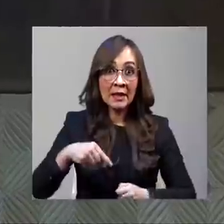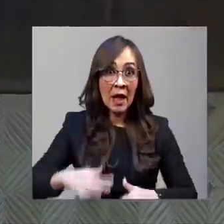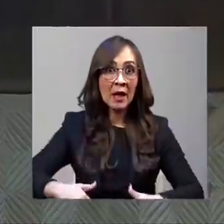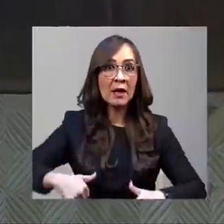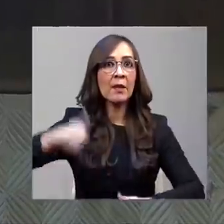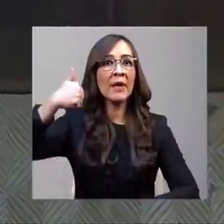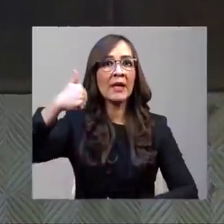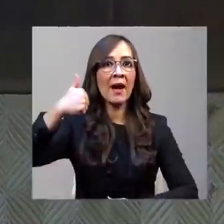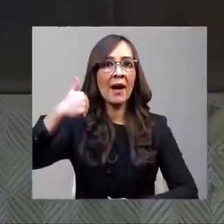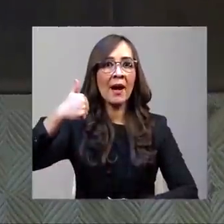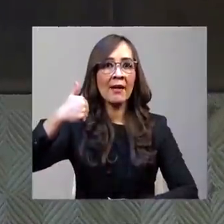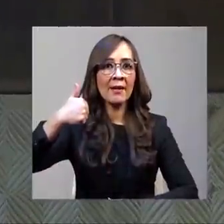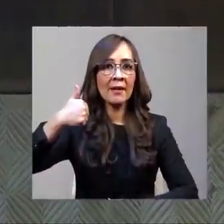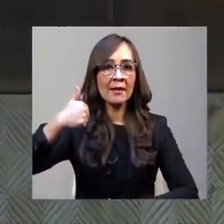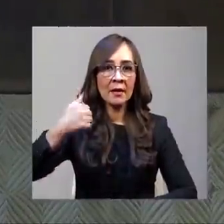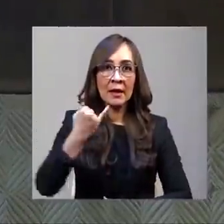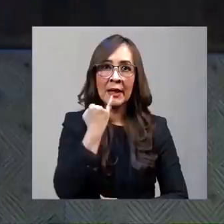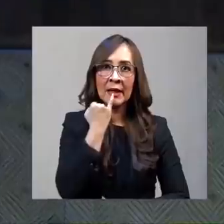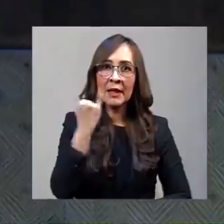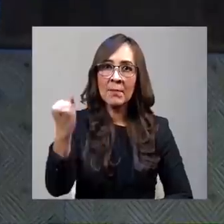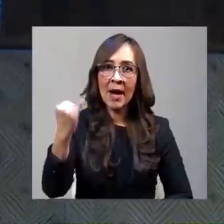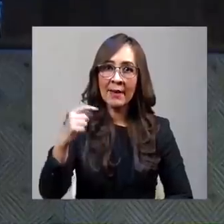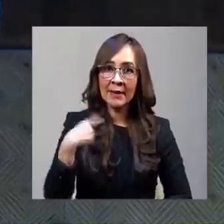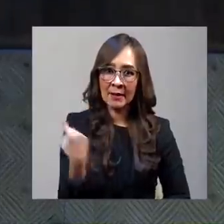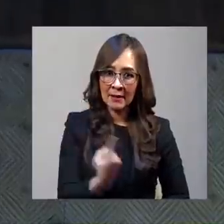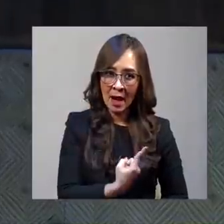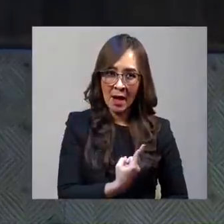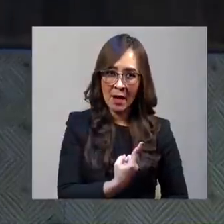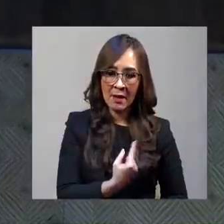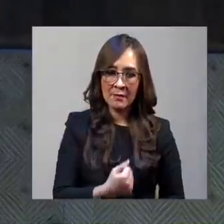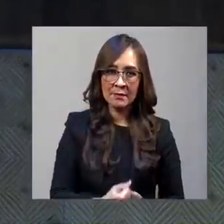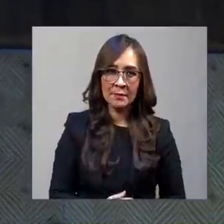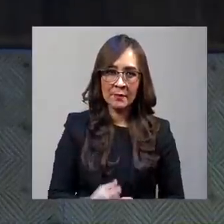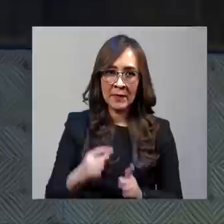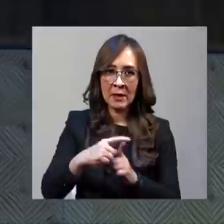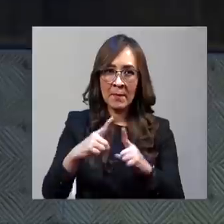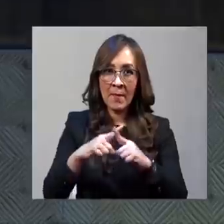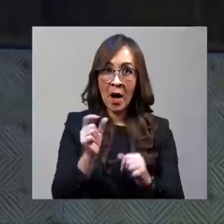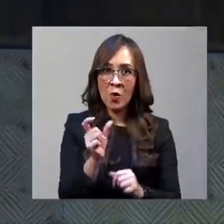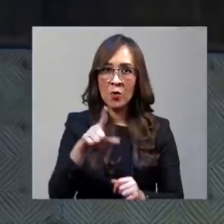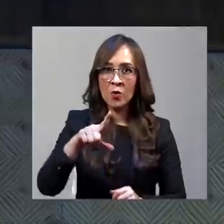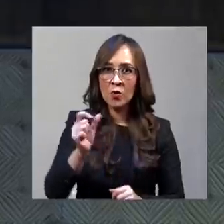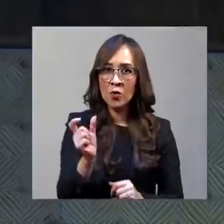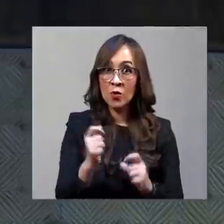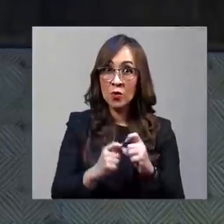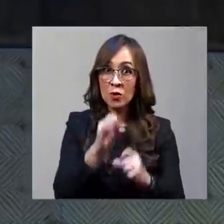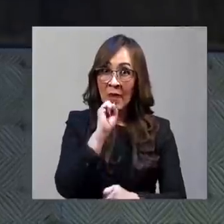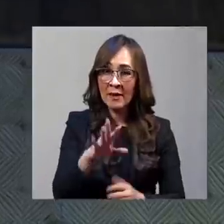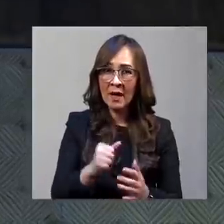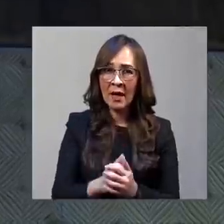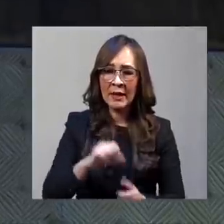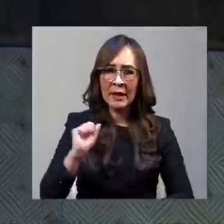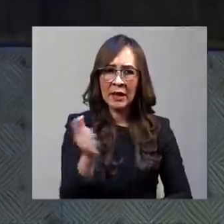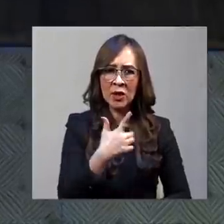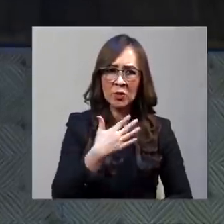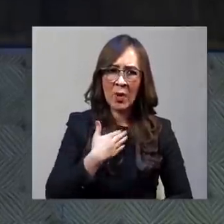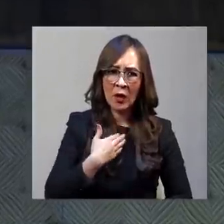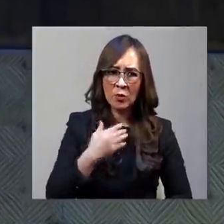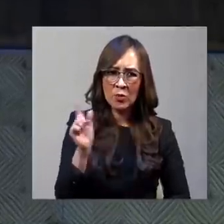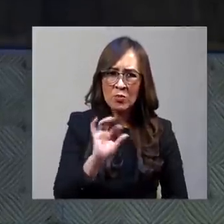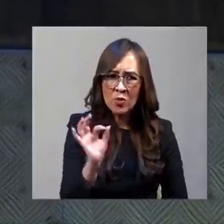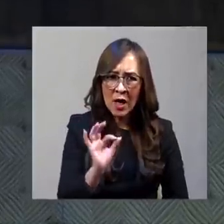ini, iman kita. Makanya Paulus bilang hidup yang kujalani sekarang bukan karena melihat, tapi karena